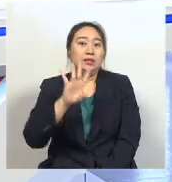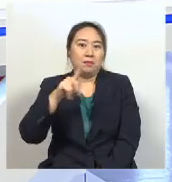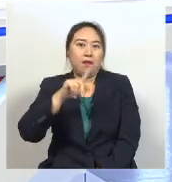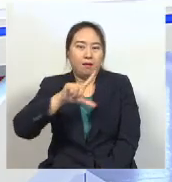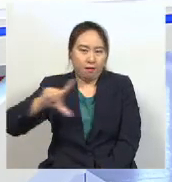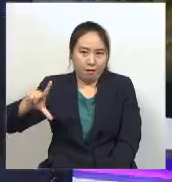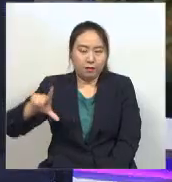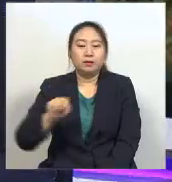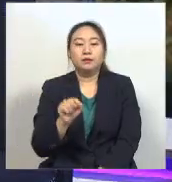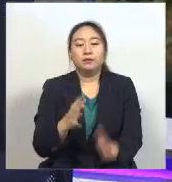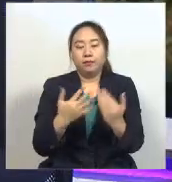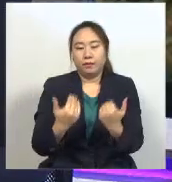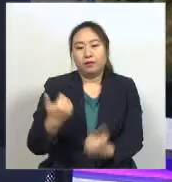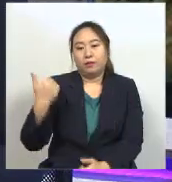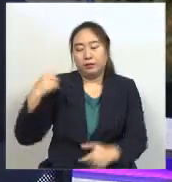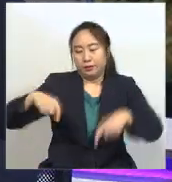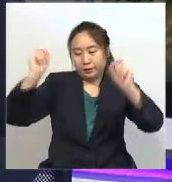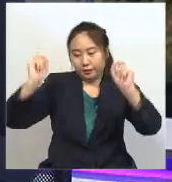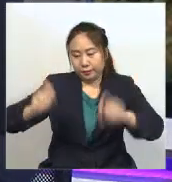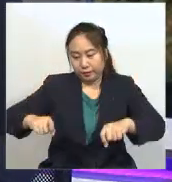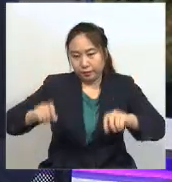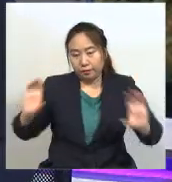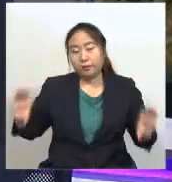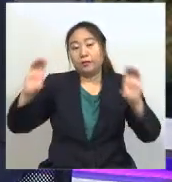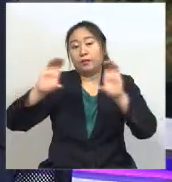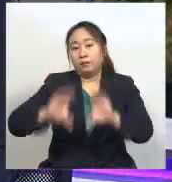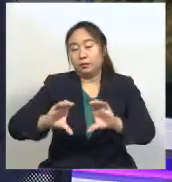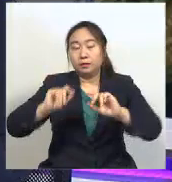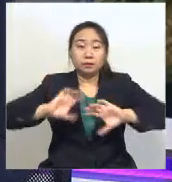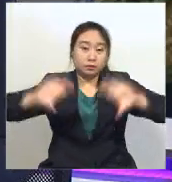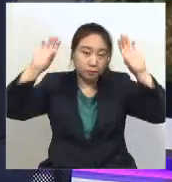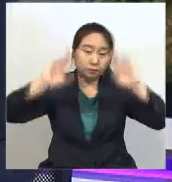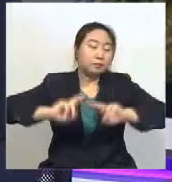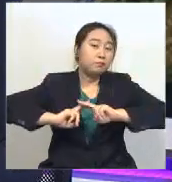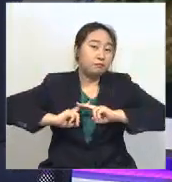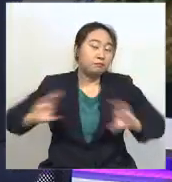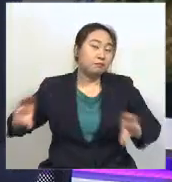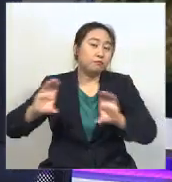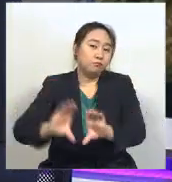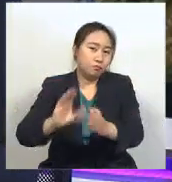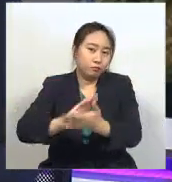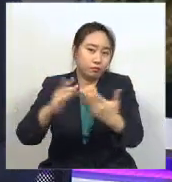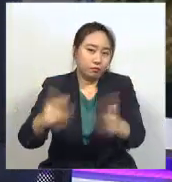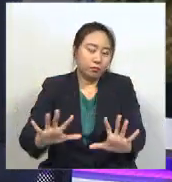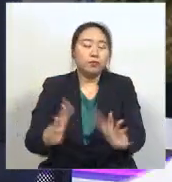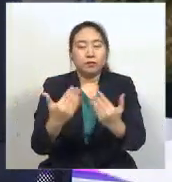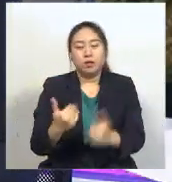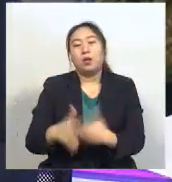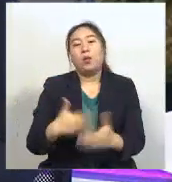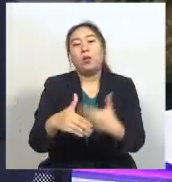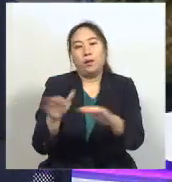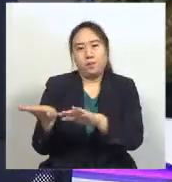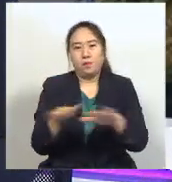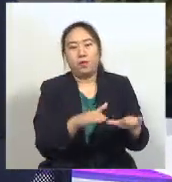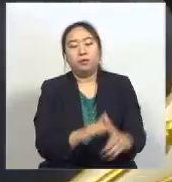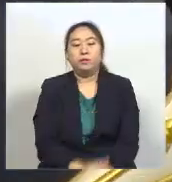าททีเดียวค่ะล่าสุดค่ะมีการเซ็นลงนามสัญญาร่วมทุนระหว่างรัฐบาลแล้วก็เอกชนเป็นที่เรียบร้อยพร้อมที่จะเดินหน้าโครงการต่อ